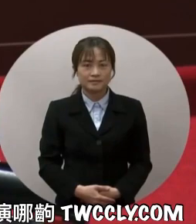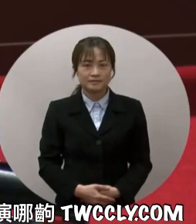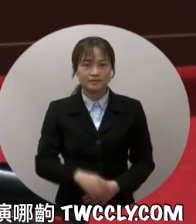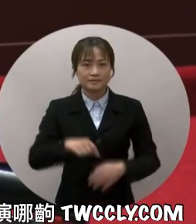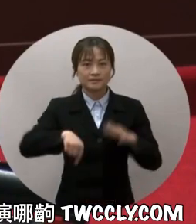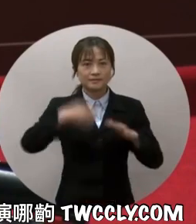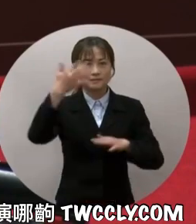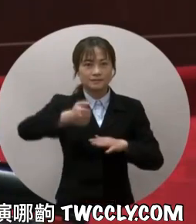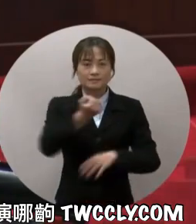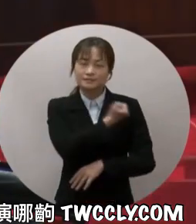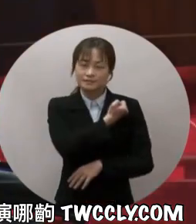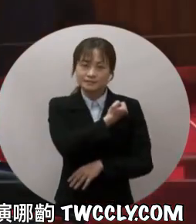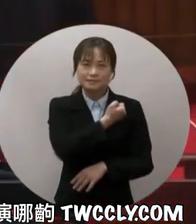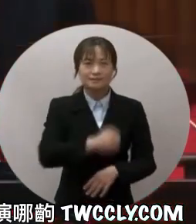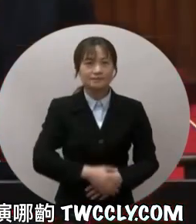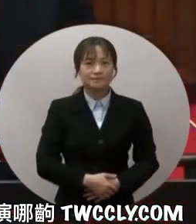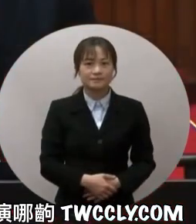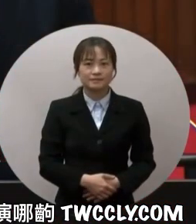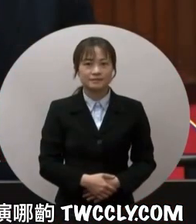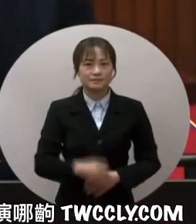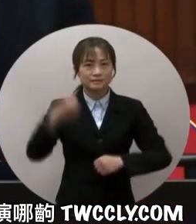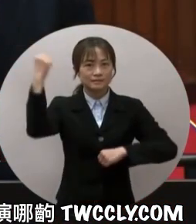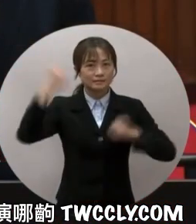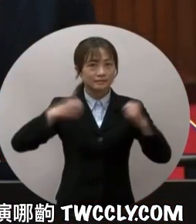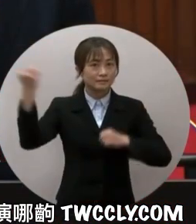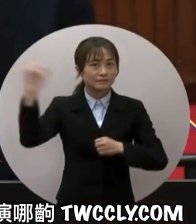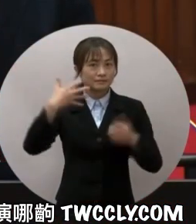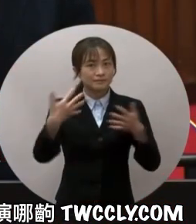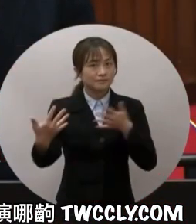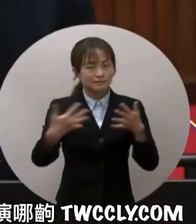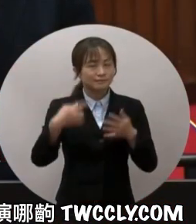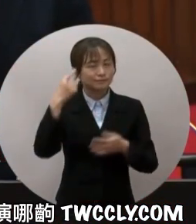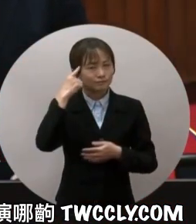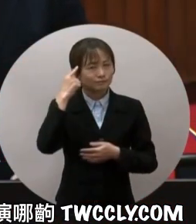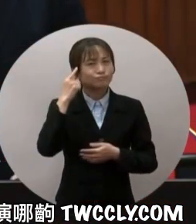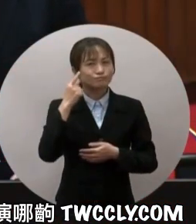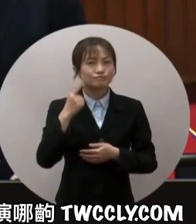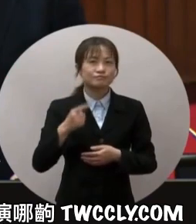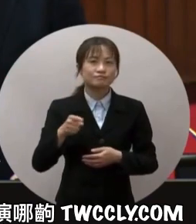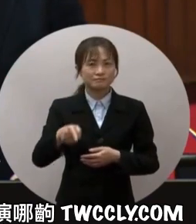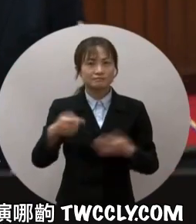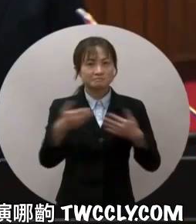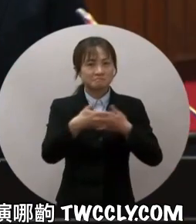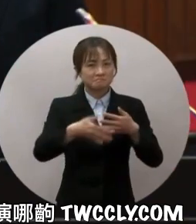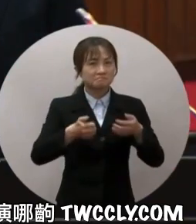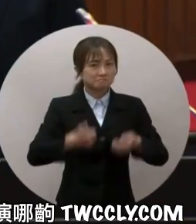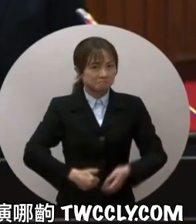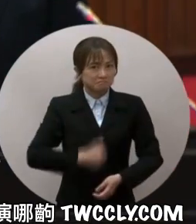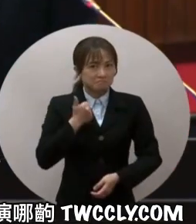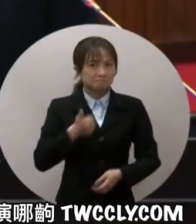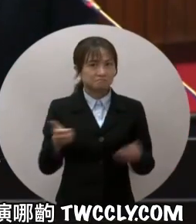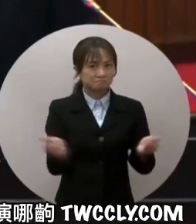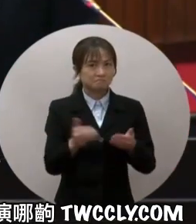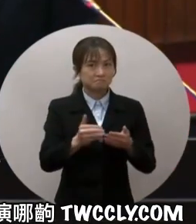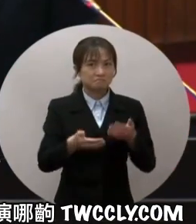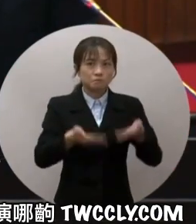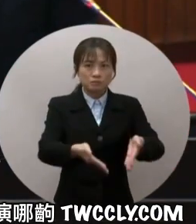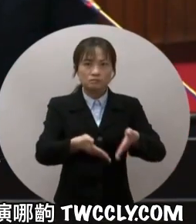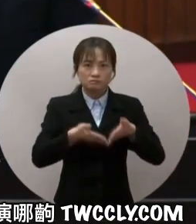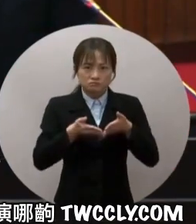院長辛苦了早上其實聽了尋答其實很有感觸其實交通真的是百年建設有